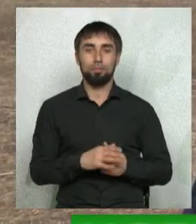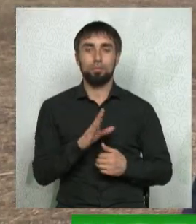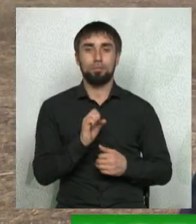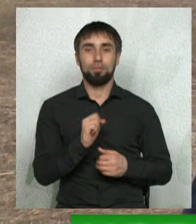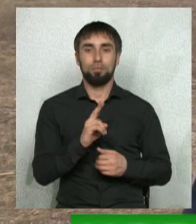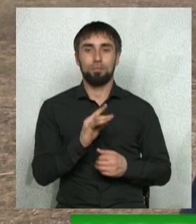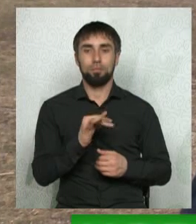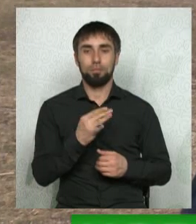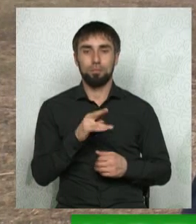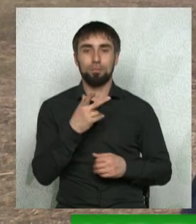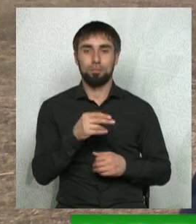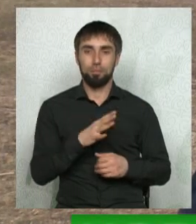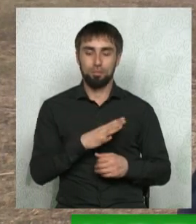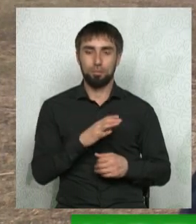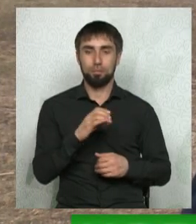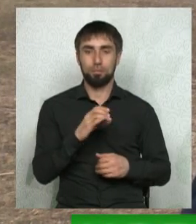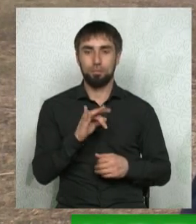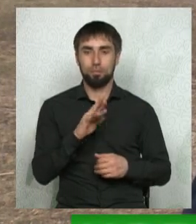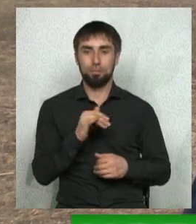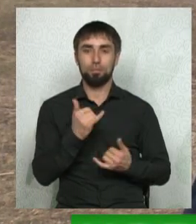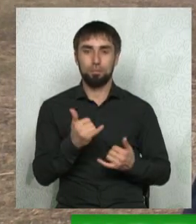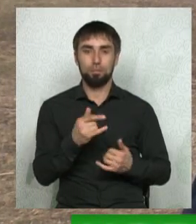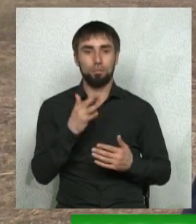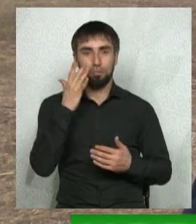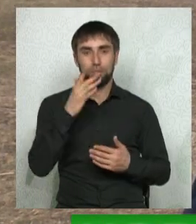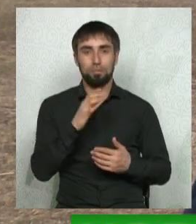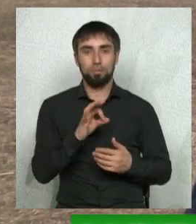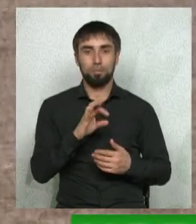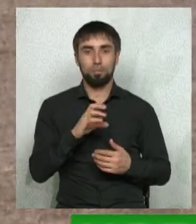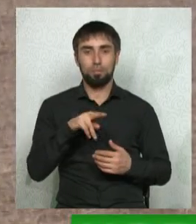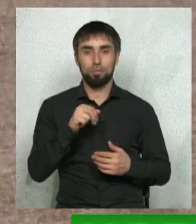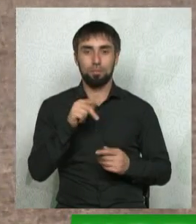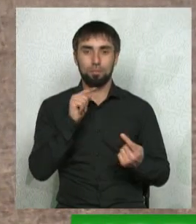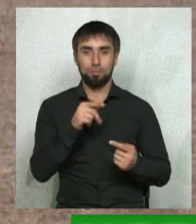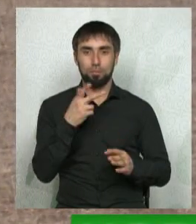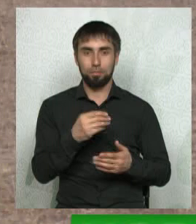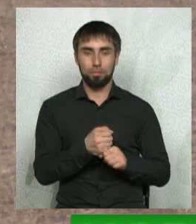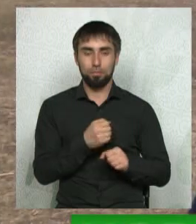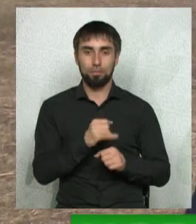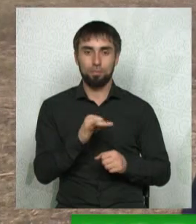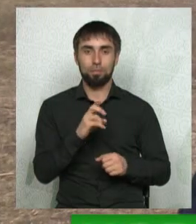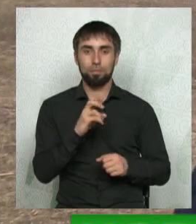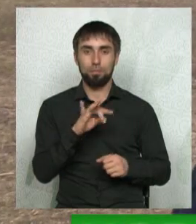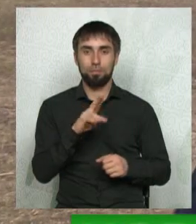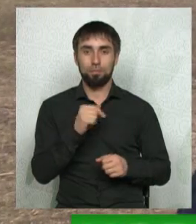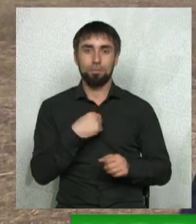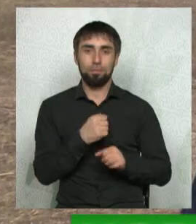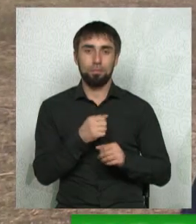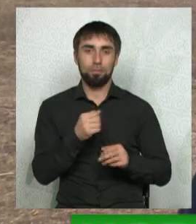его уже в Сибирку прокололи. И вот сейчас собираемся оспу, против оспы. И еще бирковали мы их.